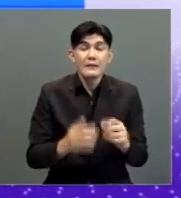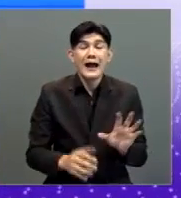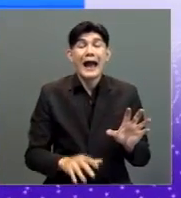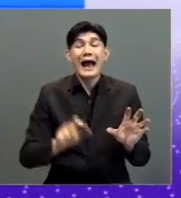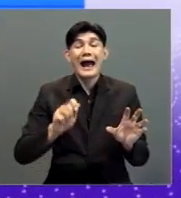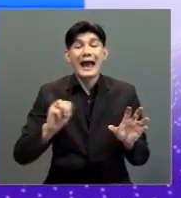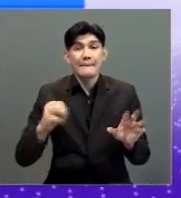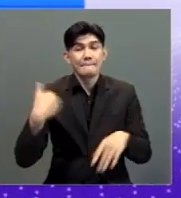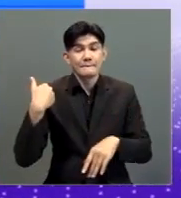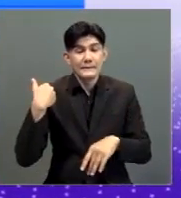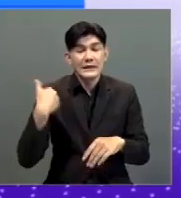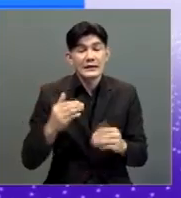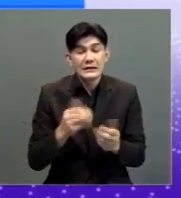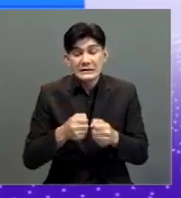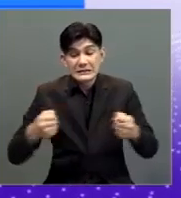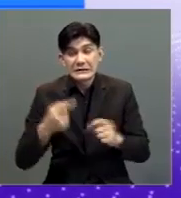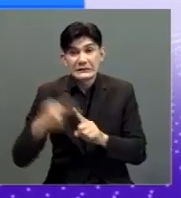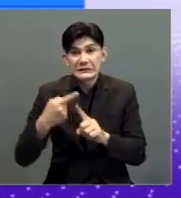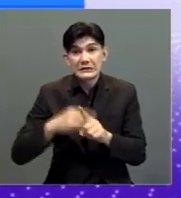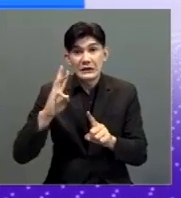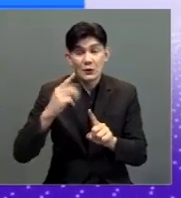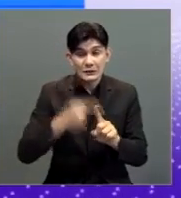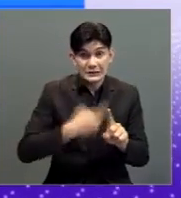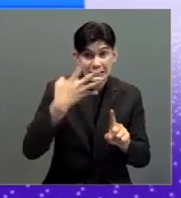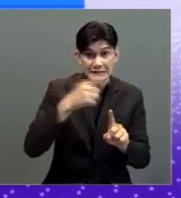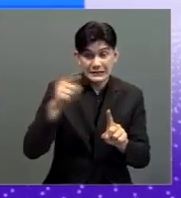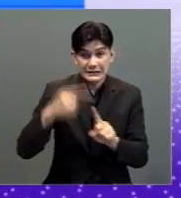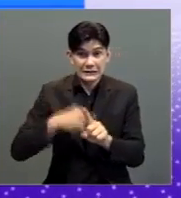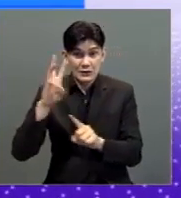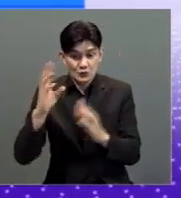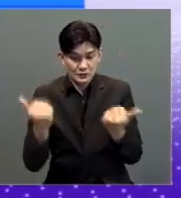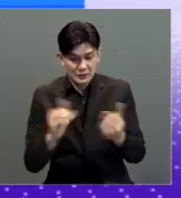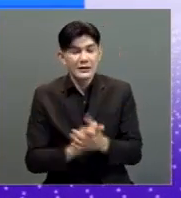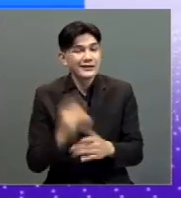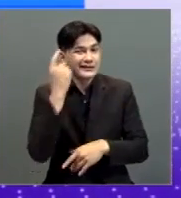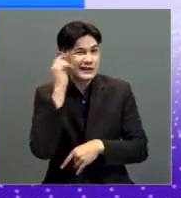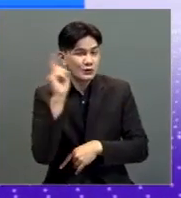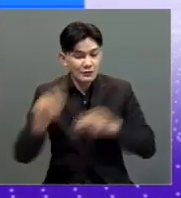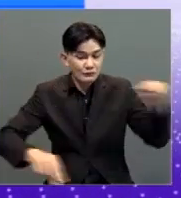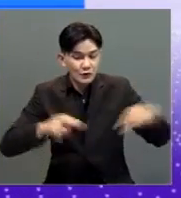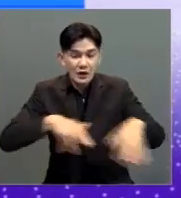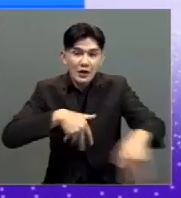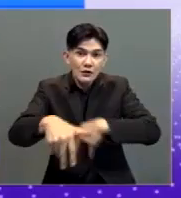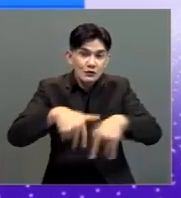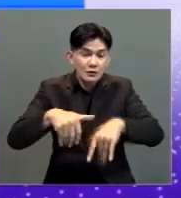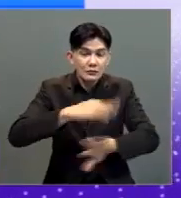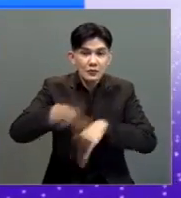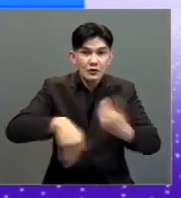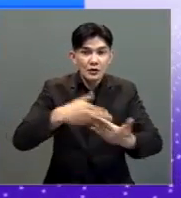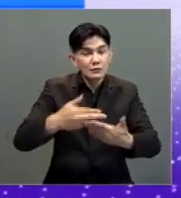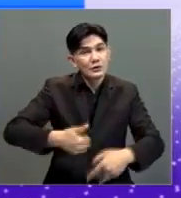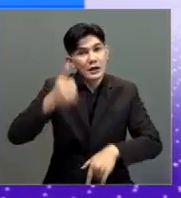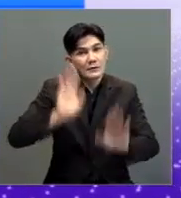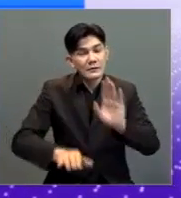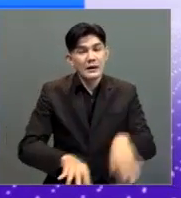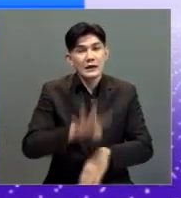5แอมป์เป็นระยะเวลา6เดือนด้วยตั้งแต่เดือนเมษายนไปจนถึงมิถุนายนคาดว่าจะดูแลประชาชนกลุ่มนี้ได้ประมาณ